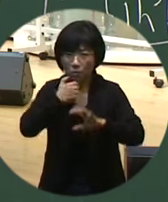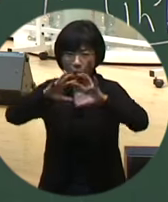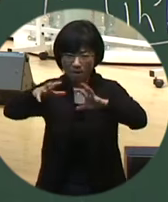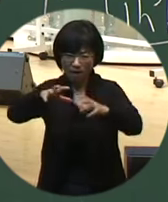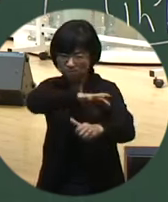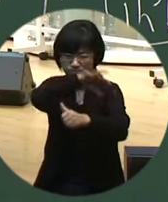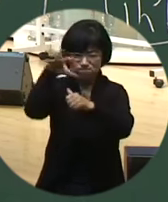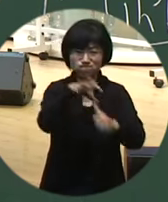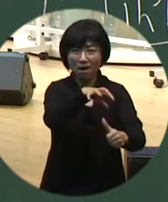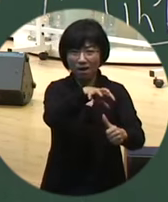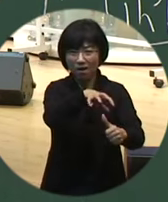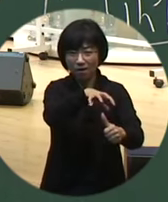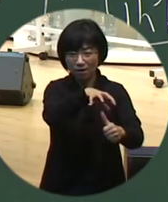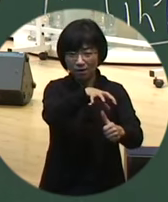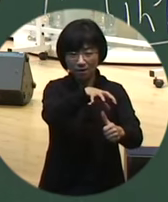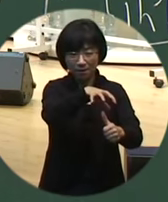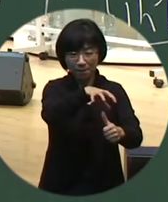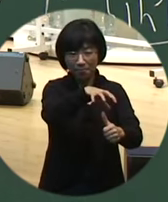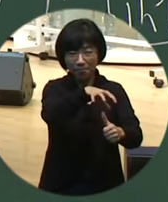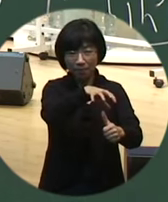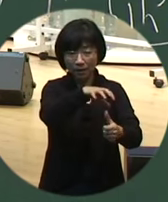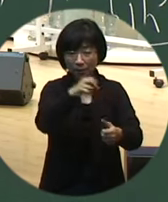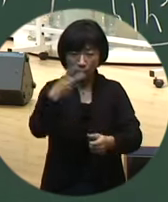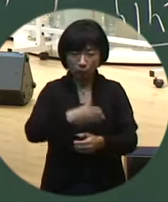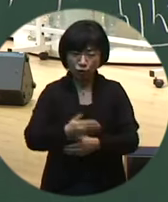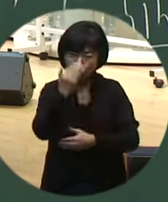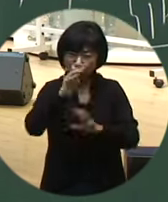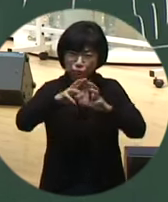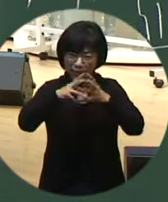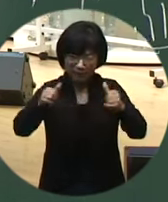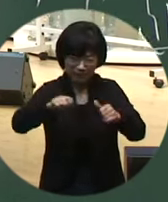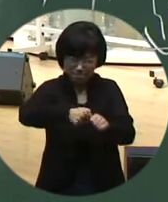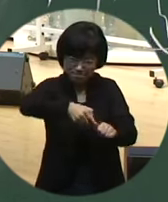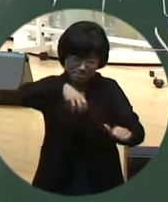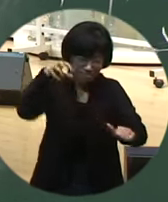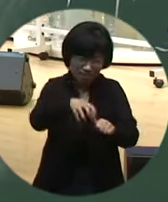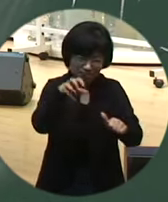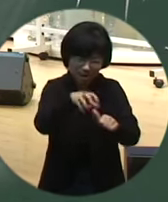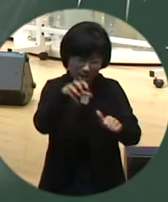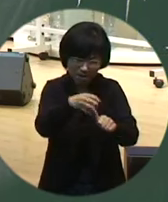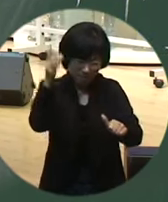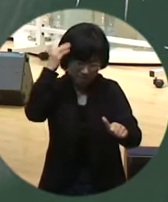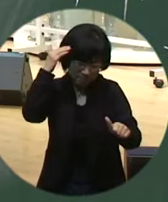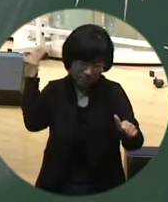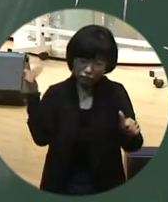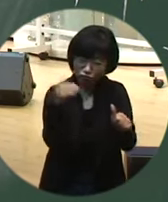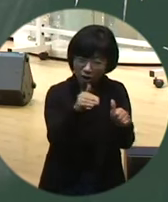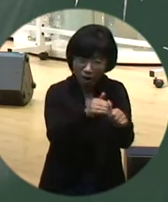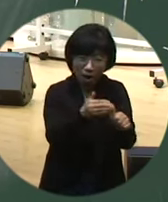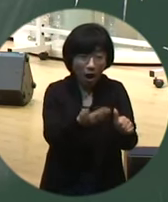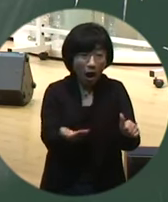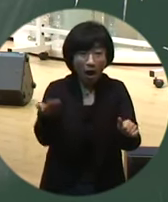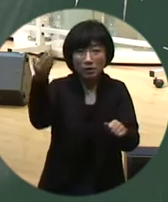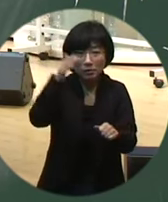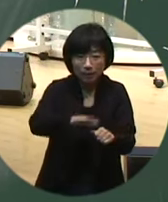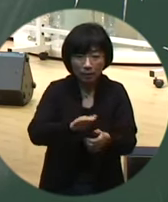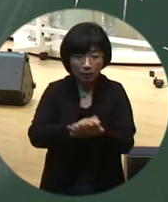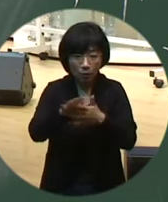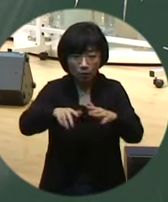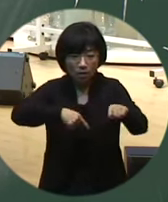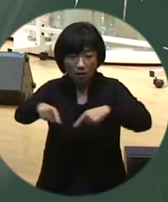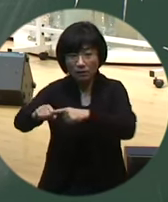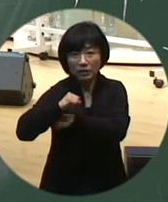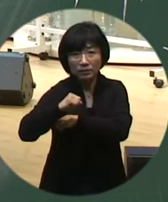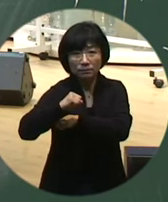로마 통치 아래. They're under the governance of Rome. 유대인이 핍박하지만 And even though the Jewish people are persecuting them, 하나님의 주권이 역사하는 거예요.